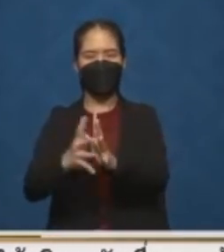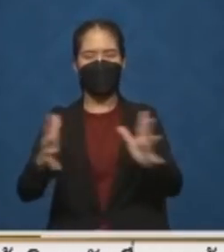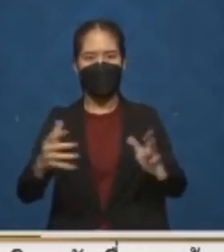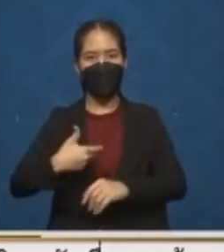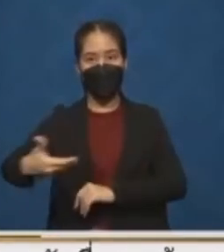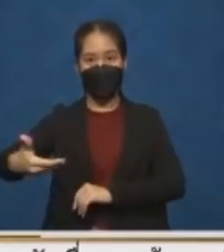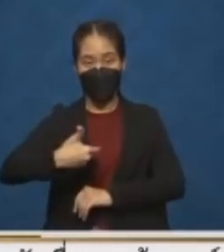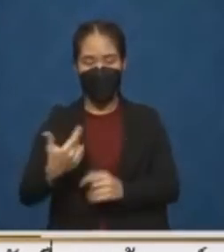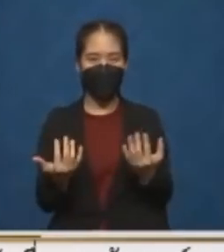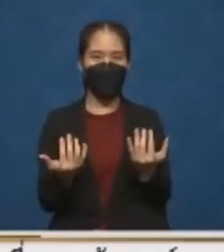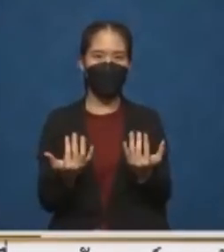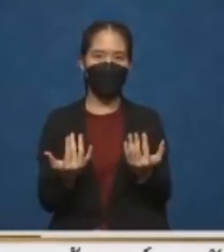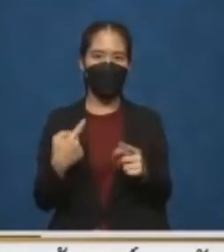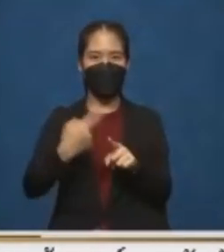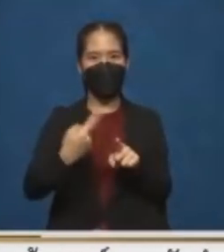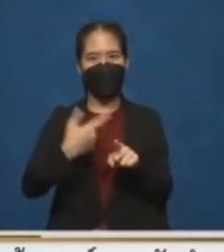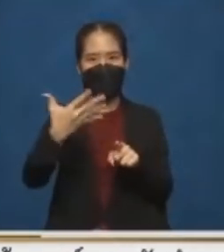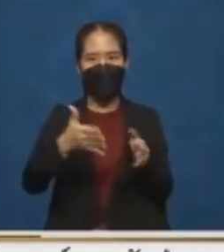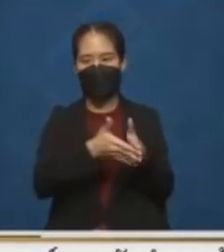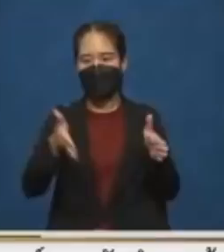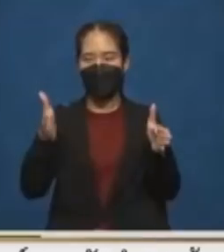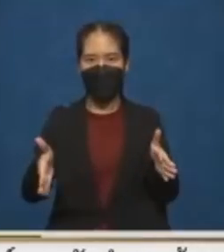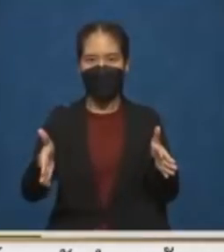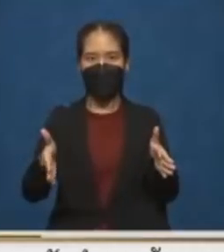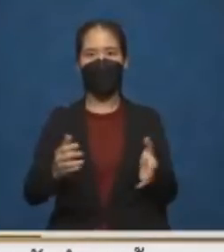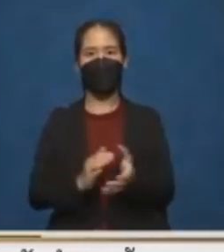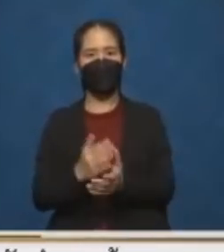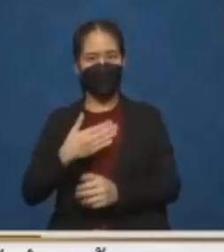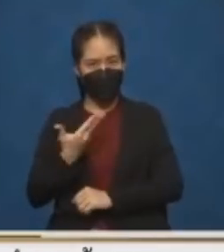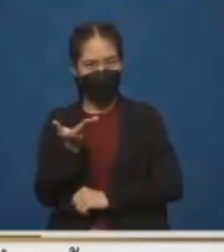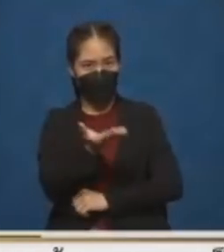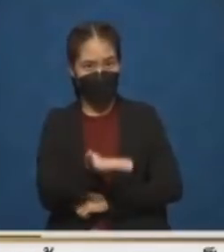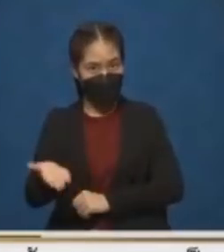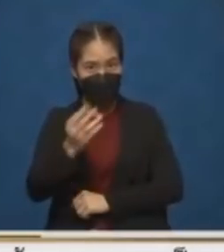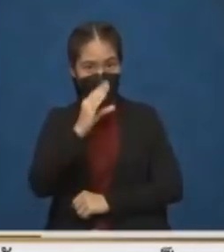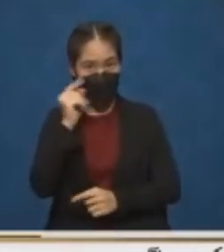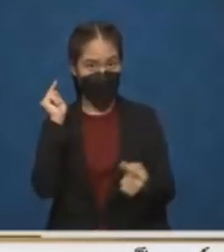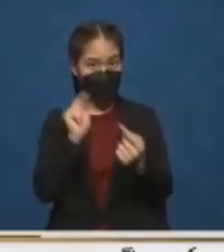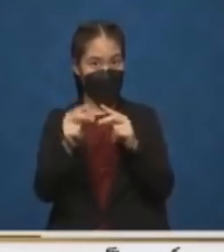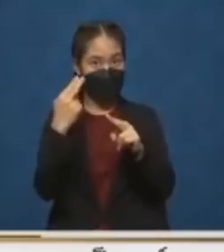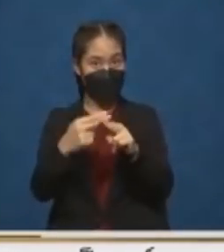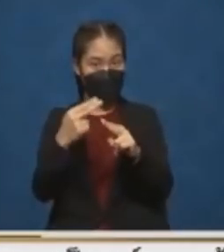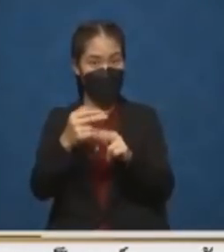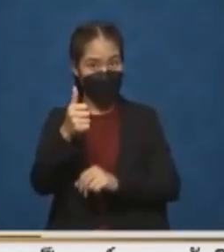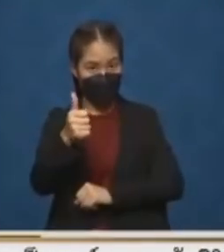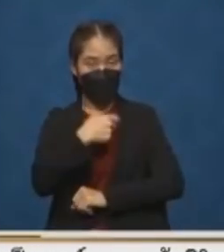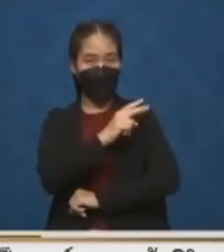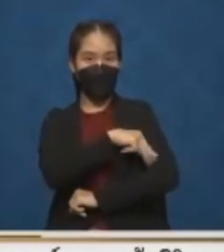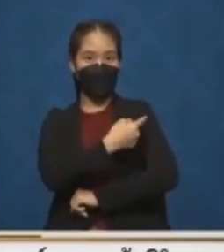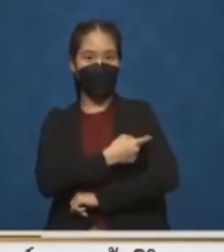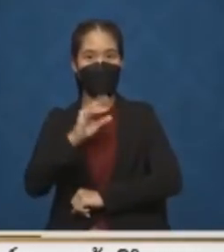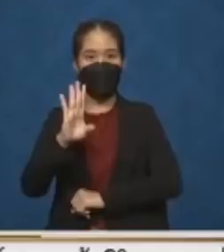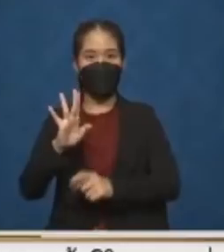ีหนึ่ 5 เดือน 4 เดือนกประดานครับผมขออนุญาตเอยนามในแพทย์บุญ